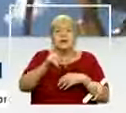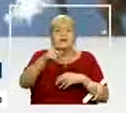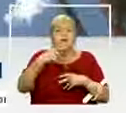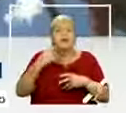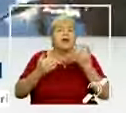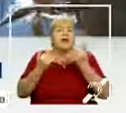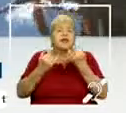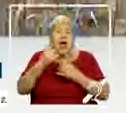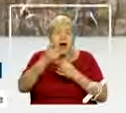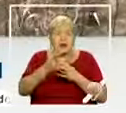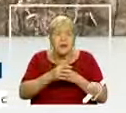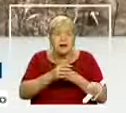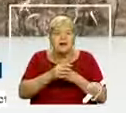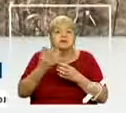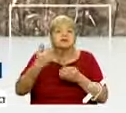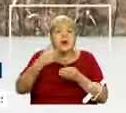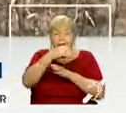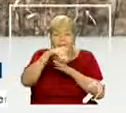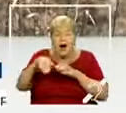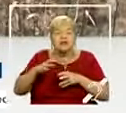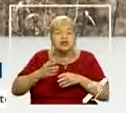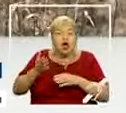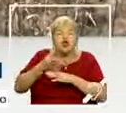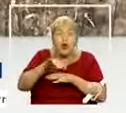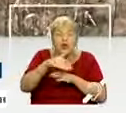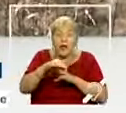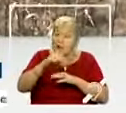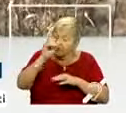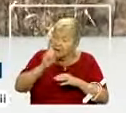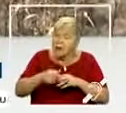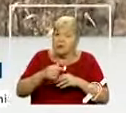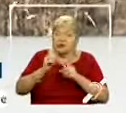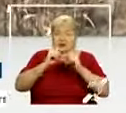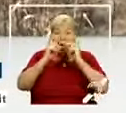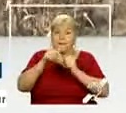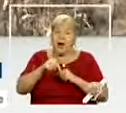trebuie să reapară în România sau acolo unde nu a existat deloc să fie înființate.